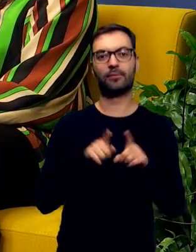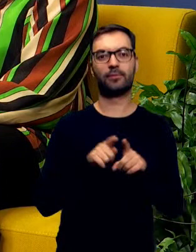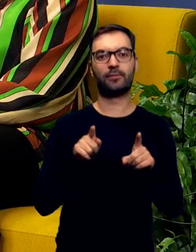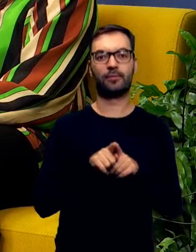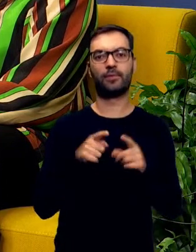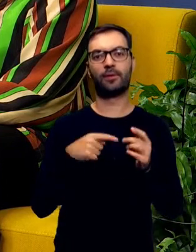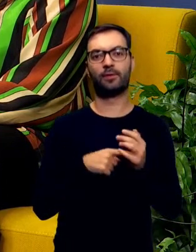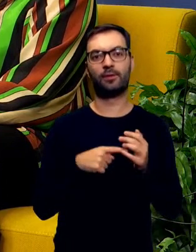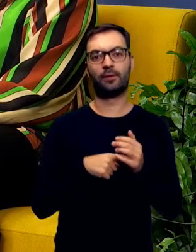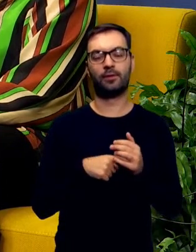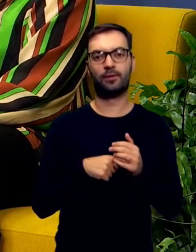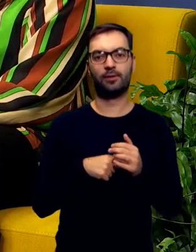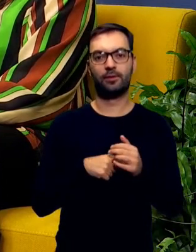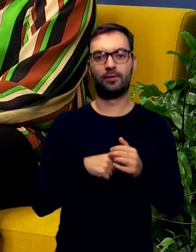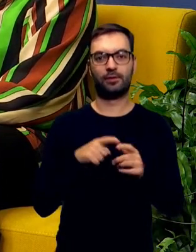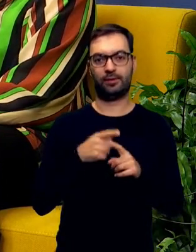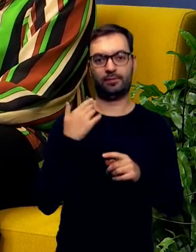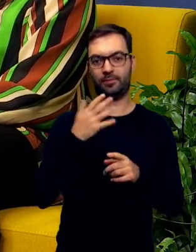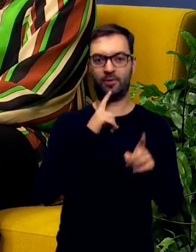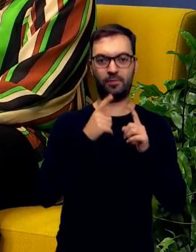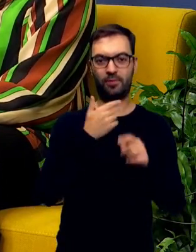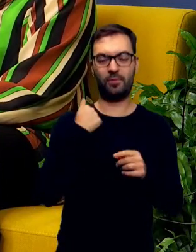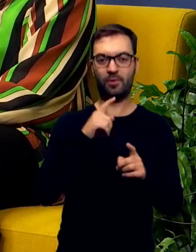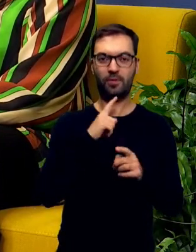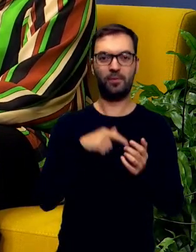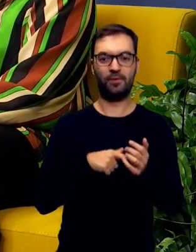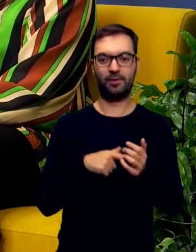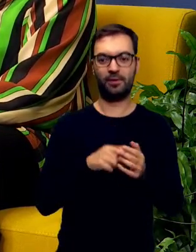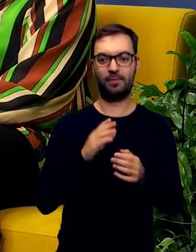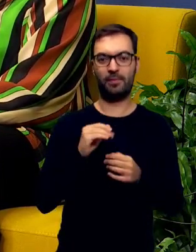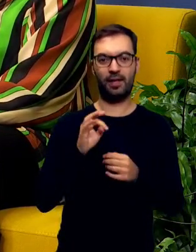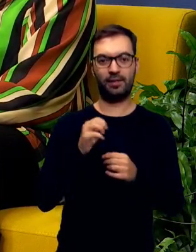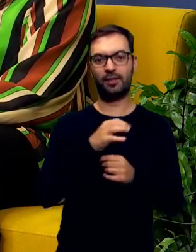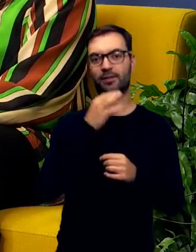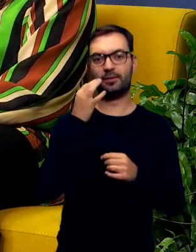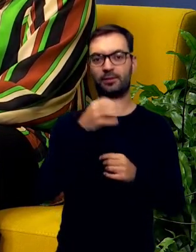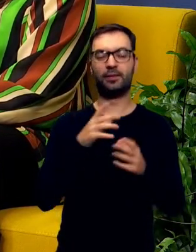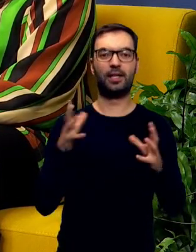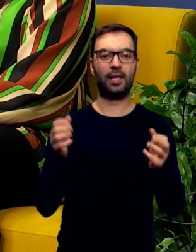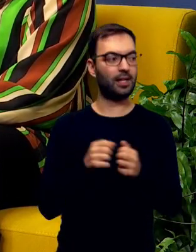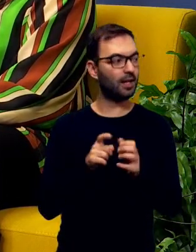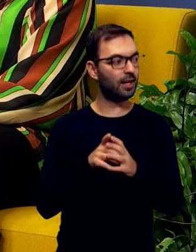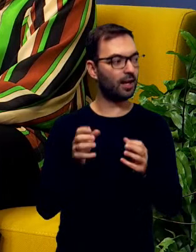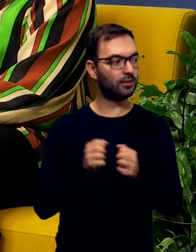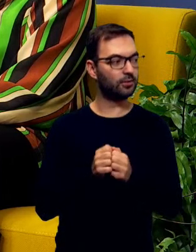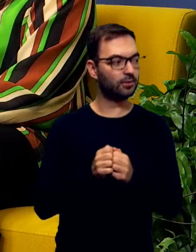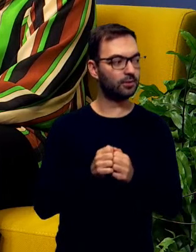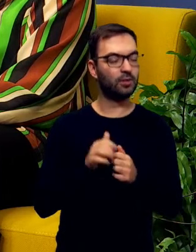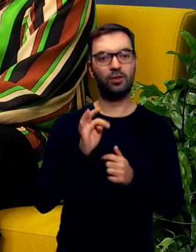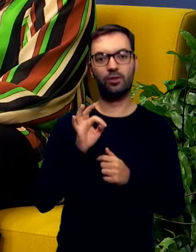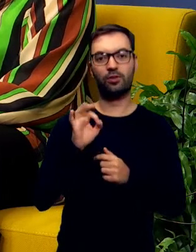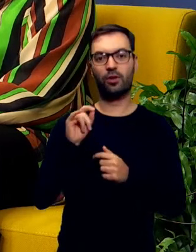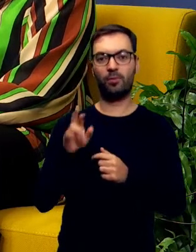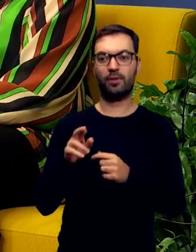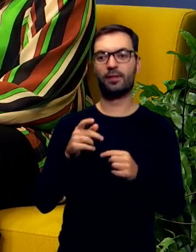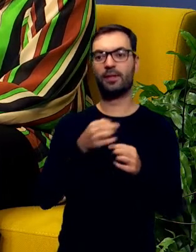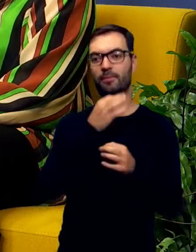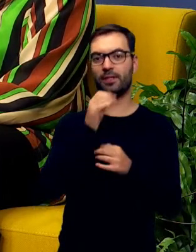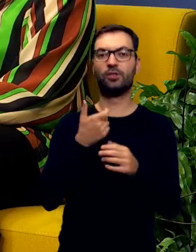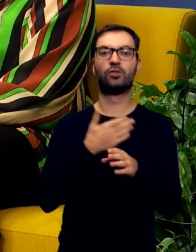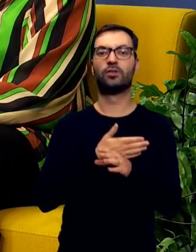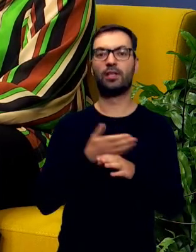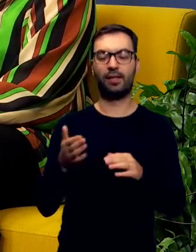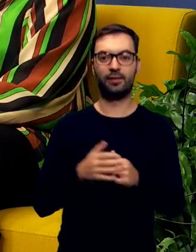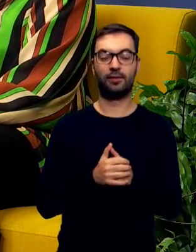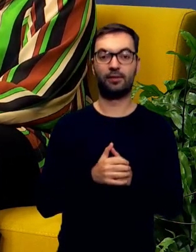też, dokładnie tak, jakśmy przed chwilką omawiali Beatę, jej pytania do ratowników i w ogóle do TOPR-u, to pytanie, co z tego